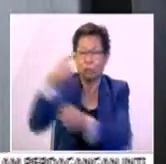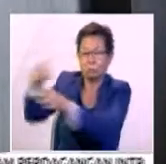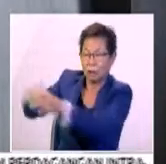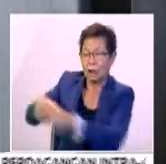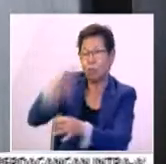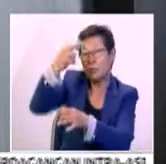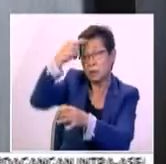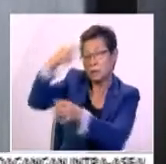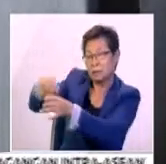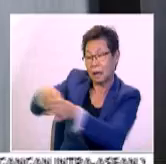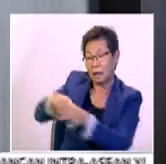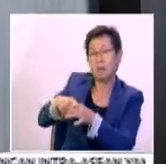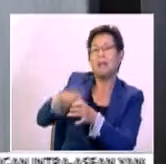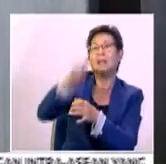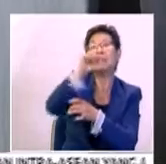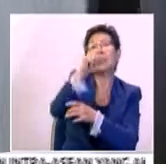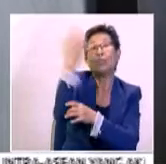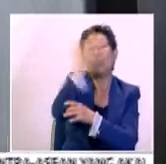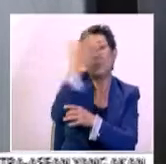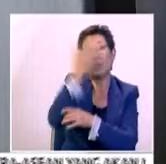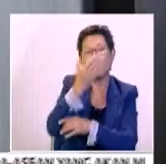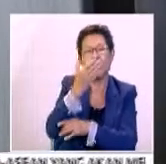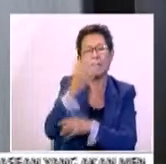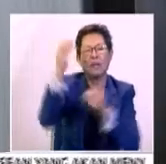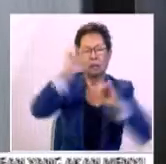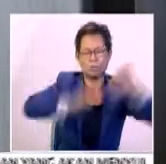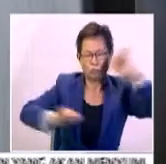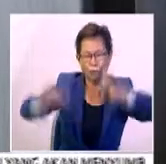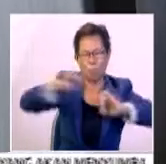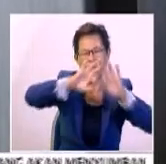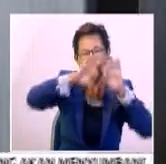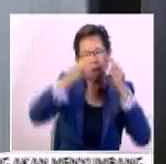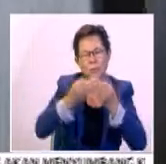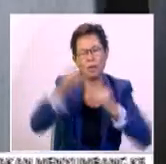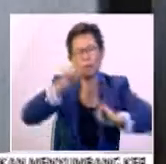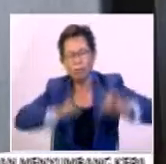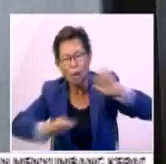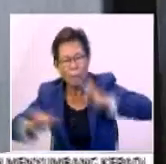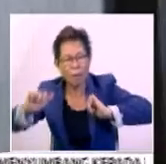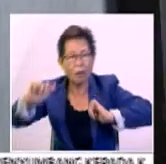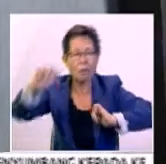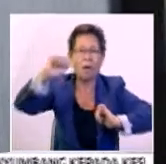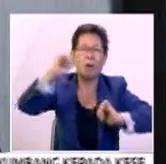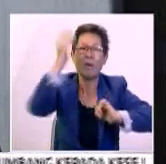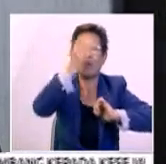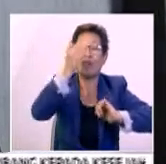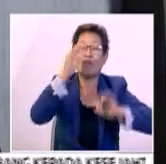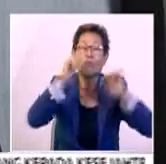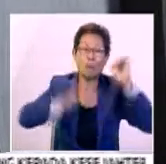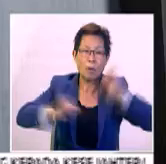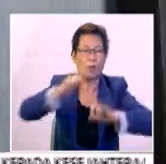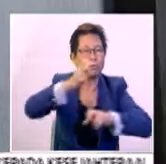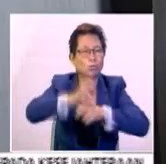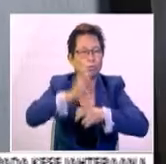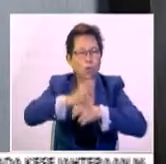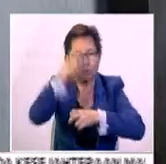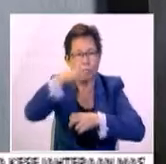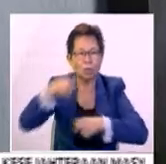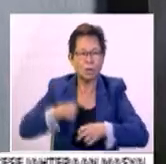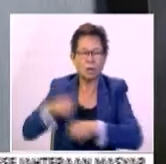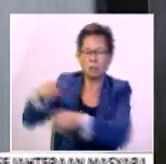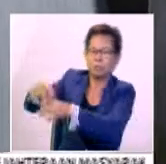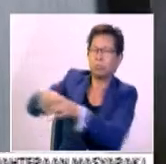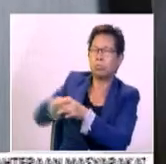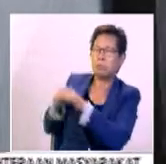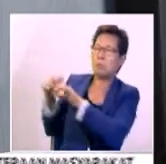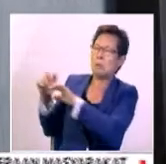datang. Ini adalah sebuah filem heavy drama, family drama yang kita tahu agak susah untuk kita pull the